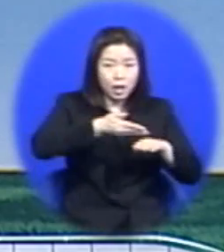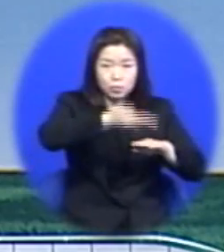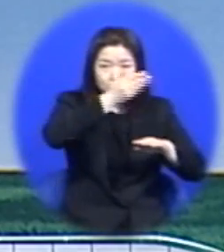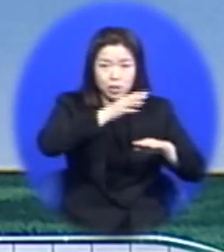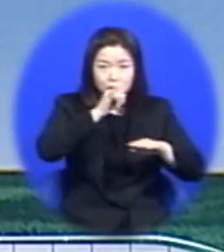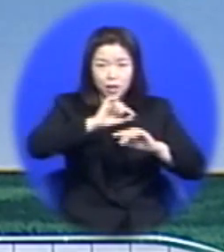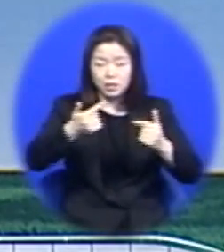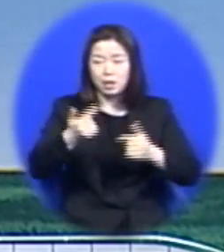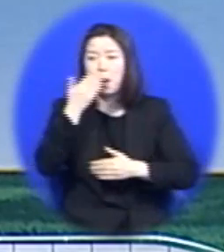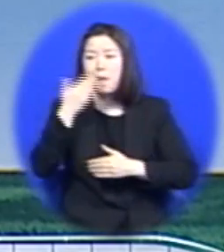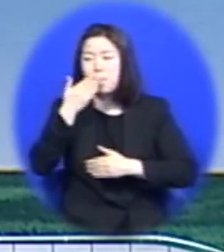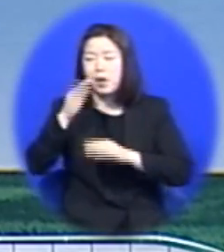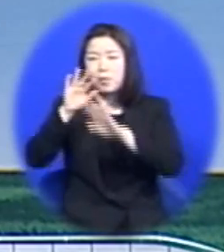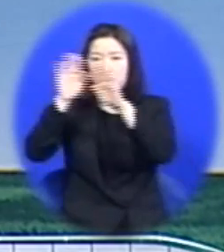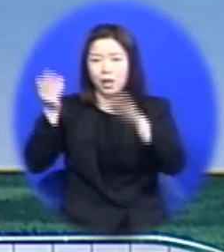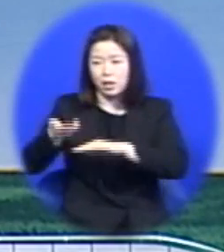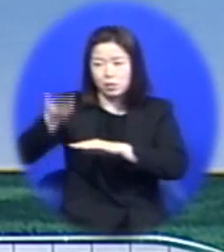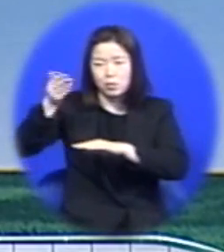겁니다.